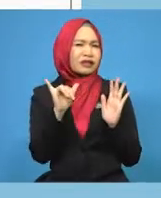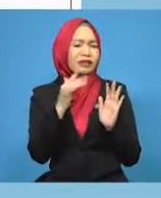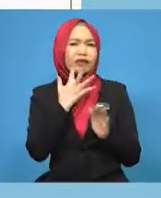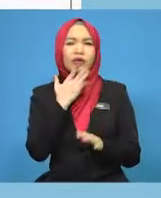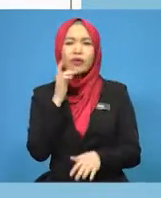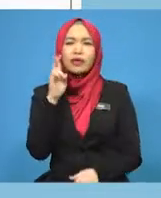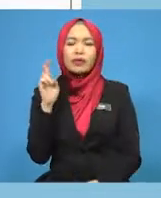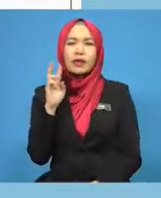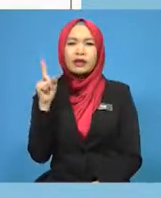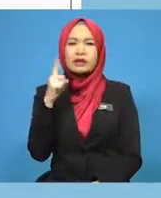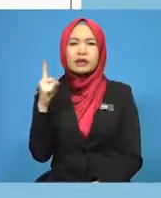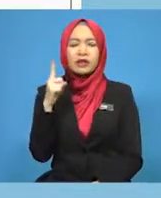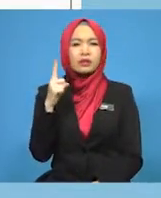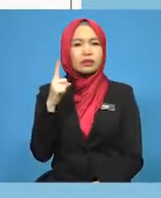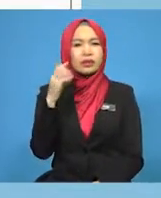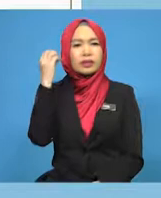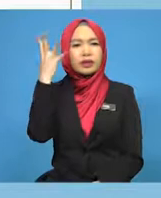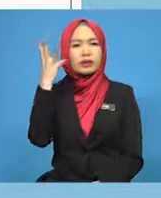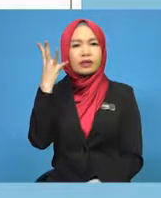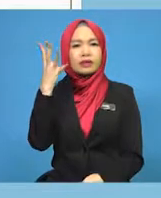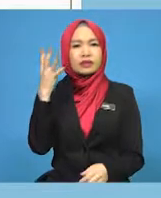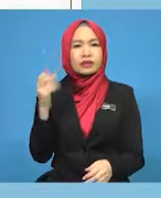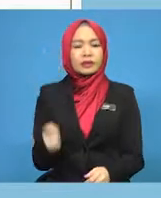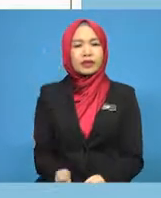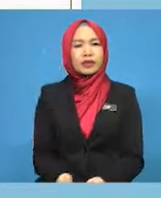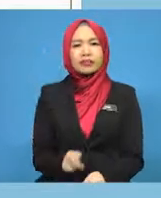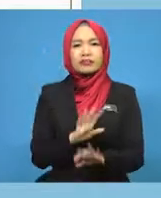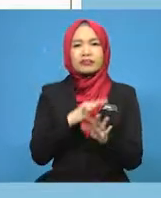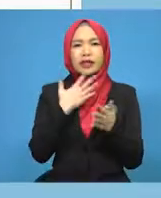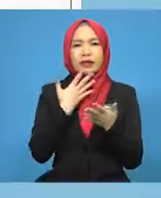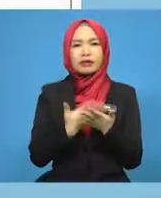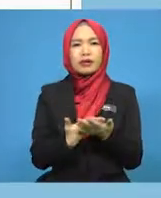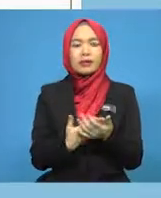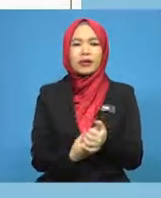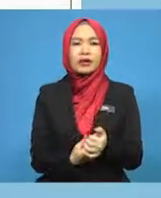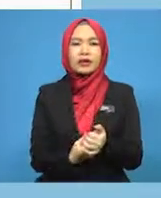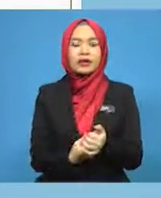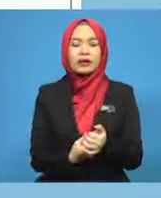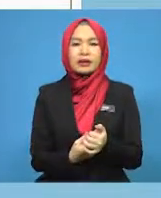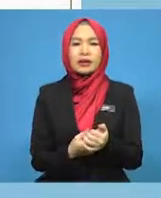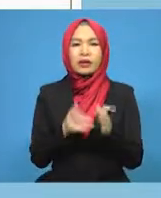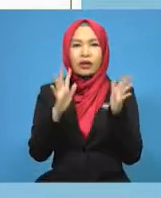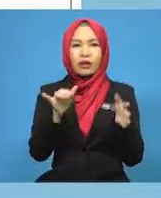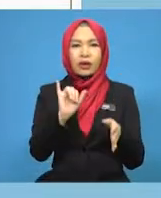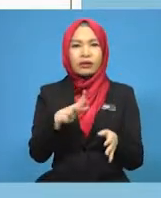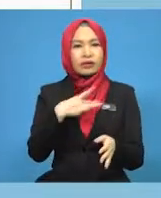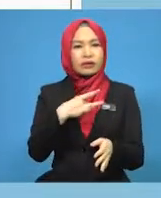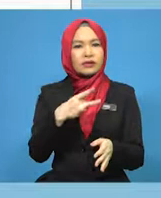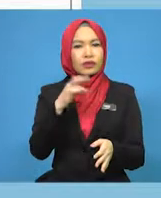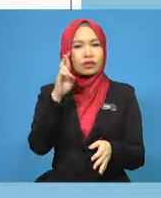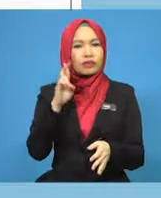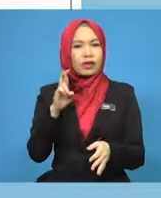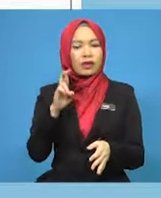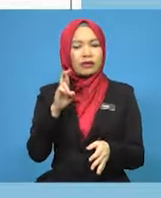sering dicanangkan dengan kekerasan, kecemasan. Penggemar warna merah juga dikatakan seorang